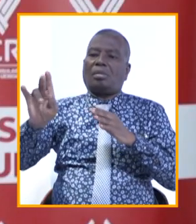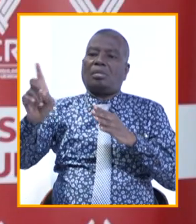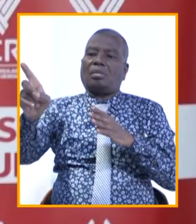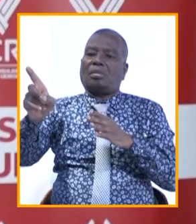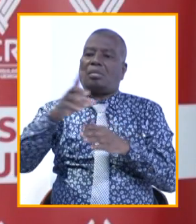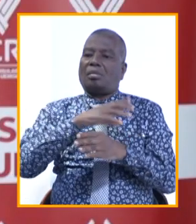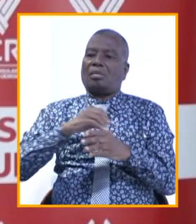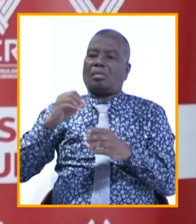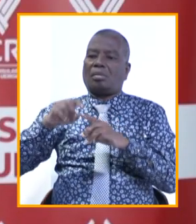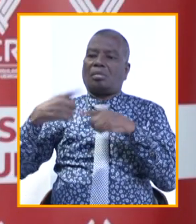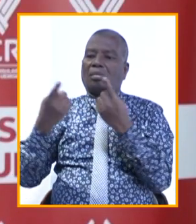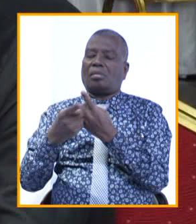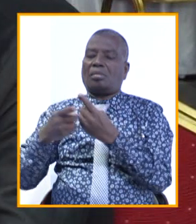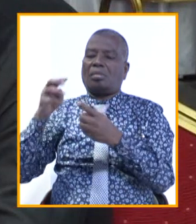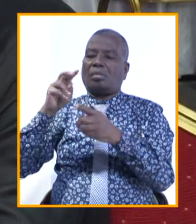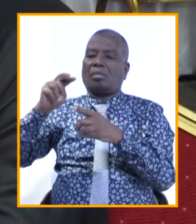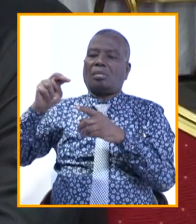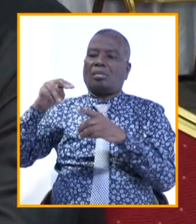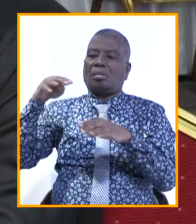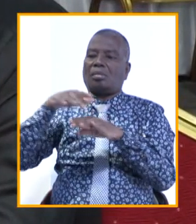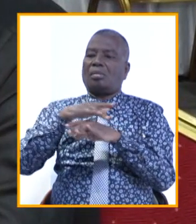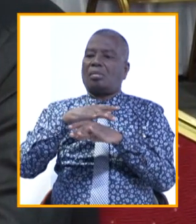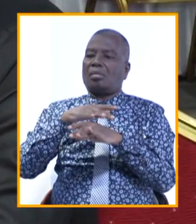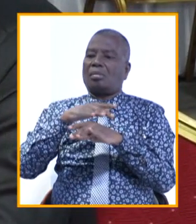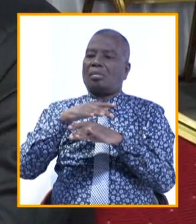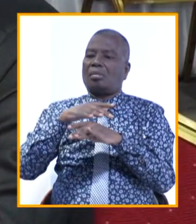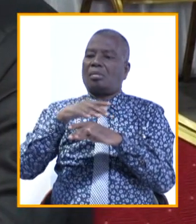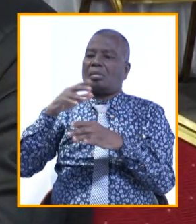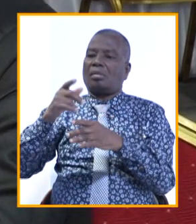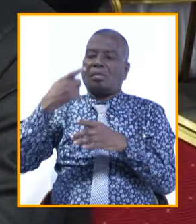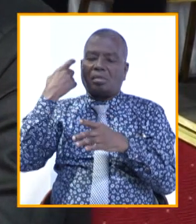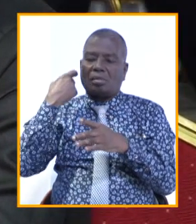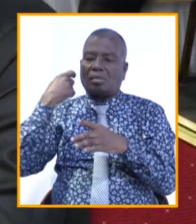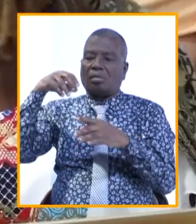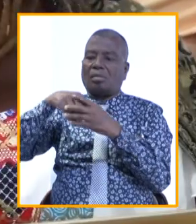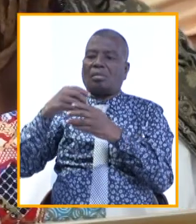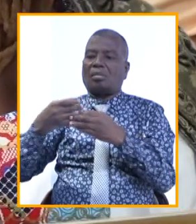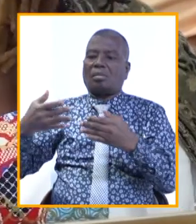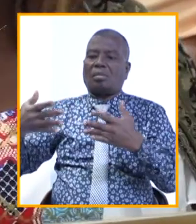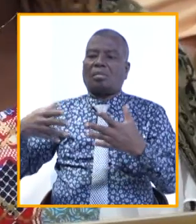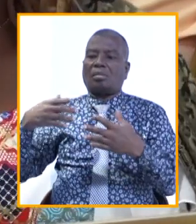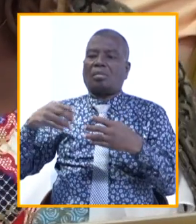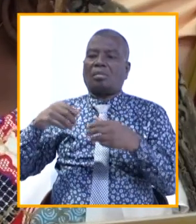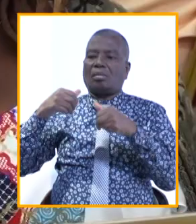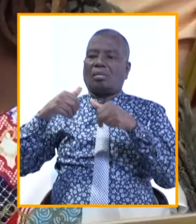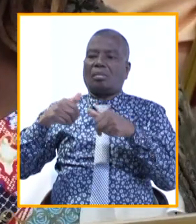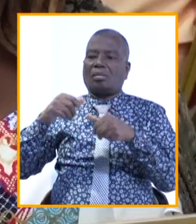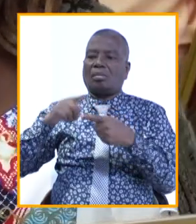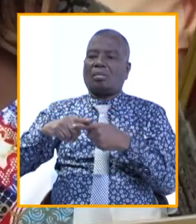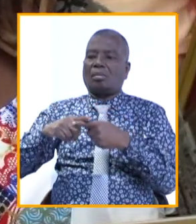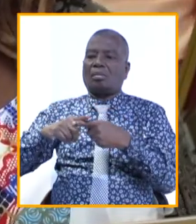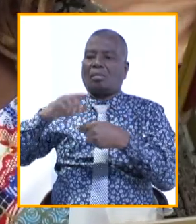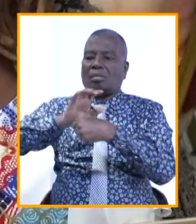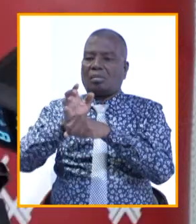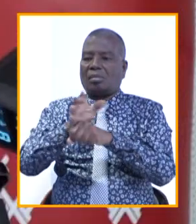des Nations Unies de souligner par ailleurs que les récentes perturbations dans les chaînes d'approvisionnement dues à la